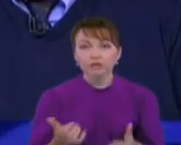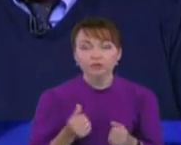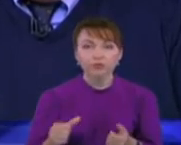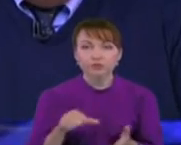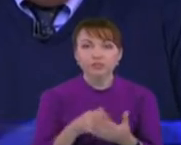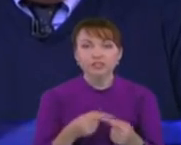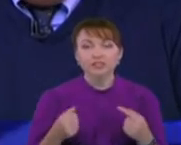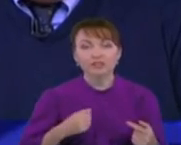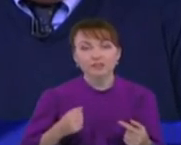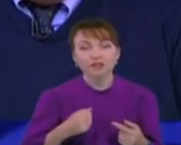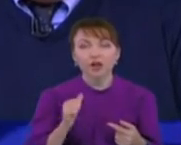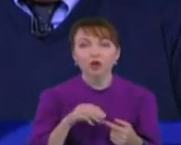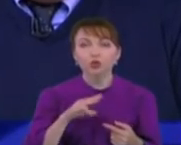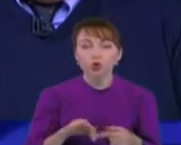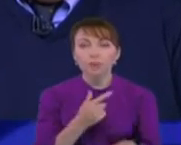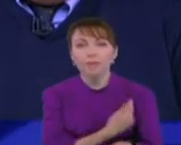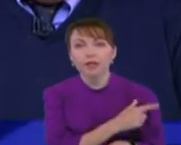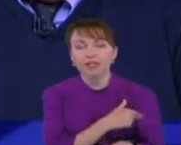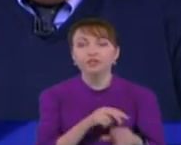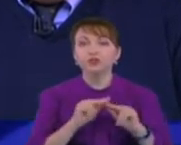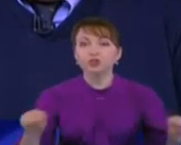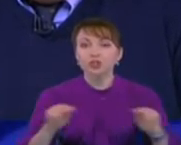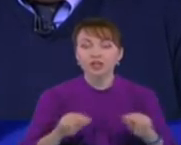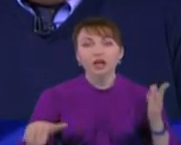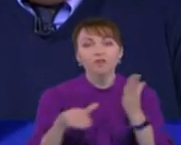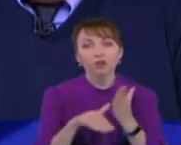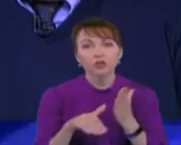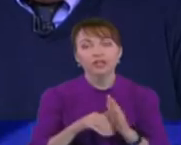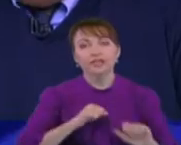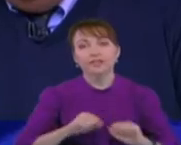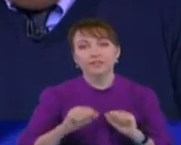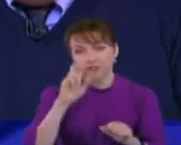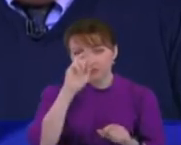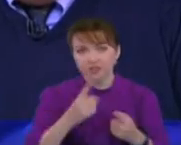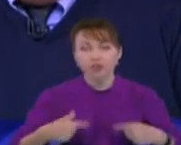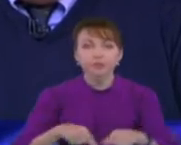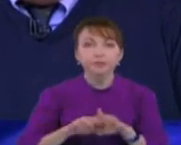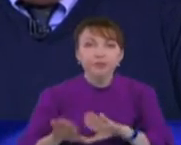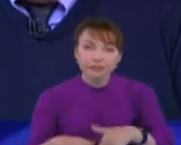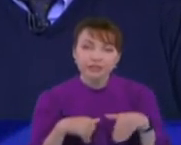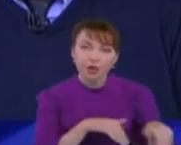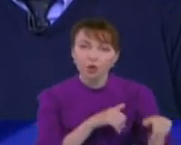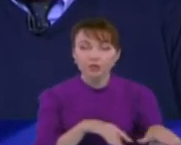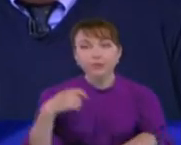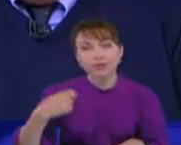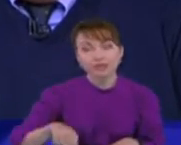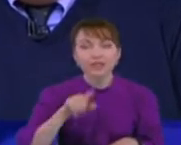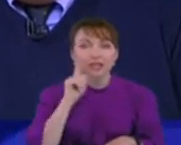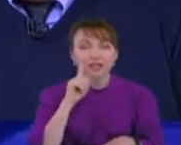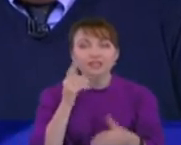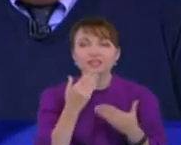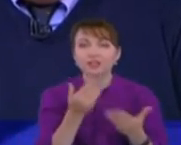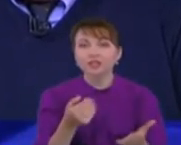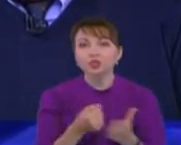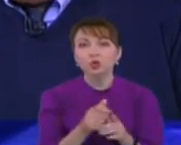військ, учасники АТО, медики, вчителі, волонтери і керівництво держави. Після ходи президент Володимир Зеленський